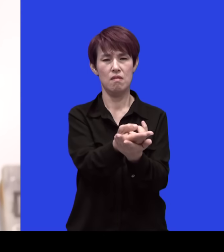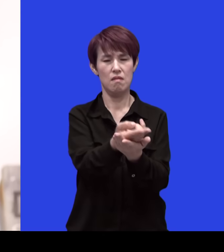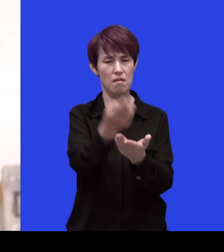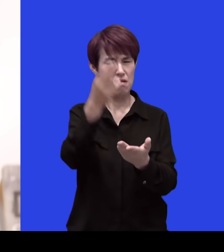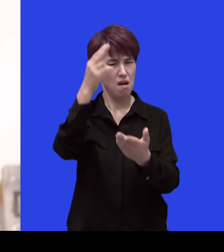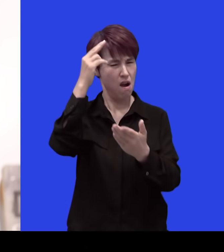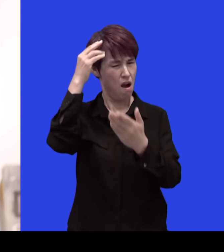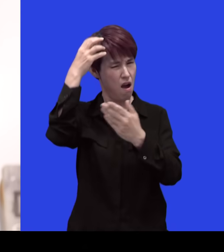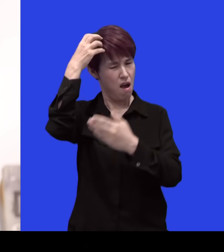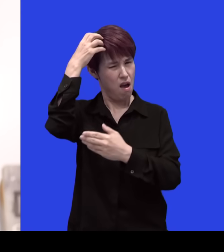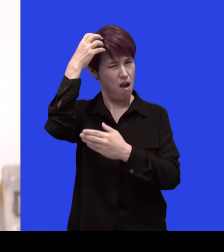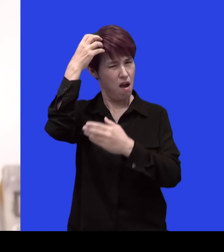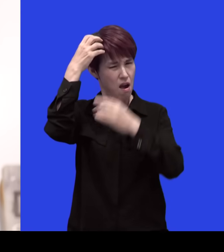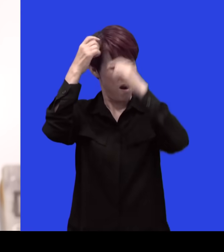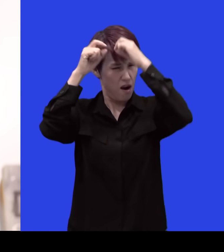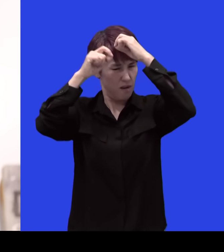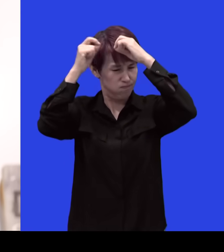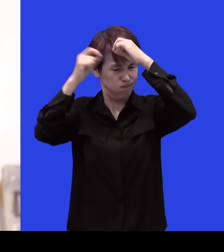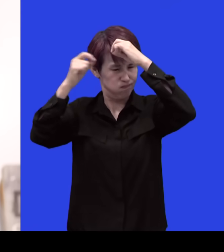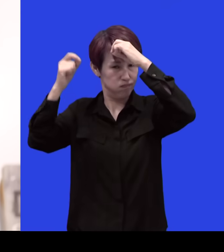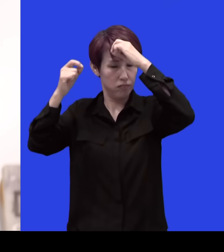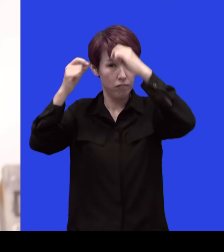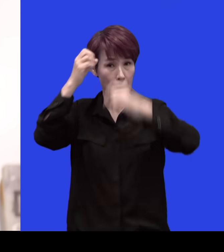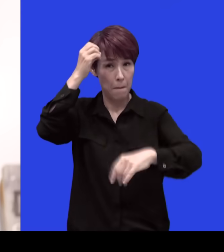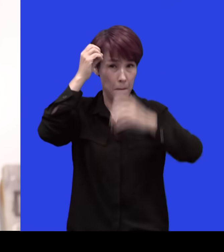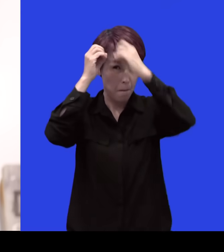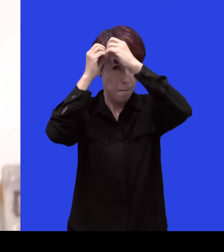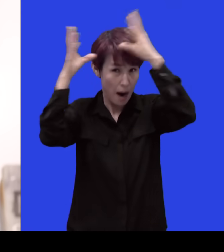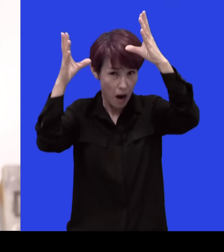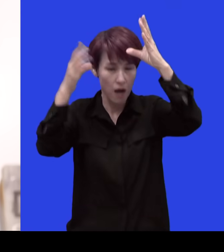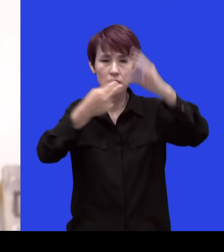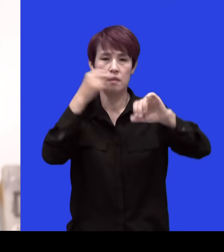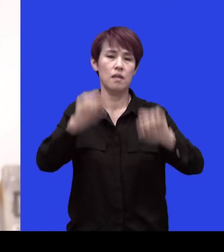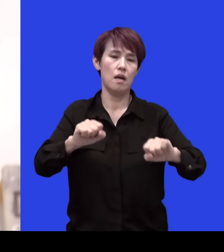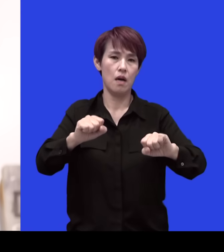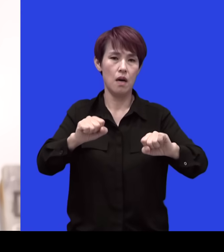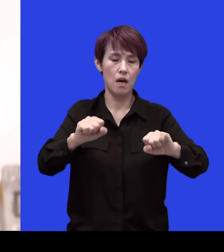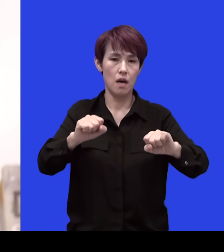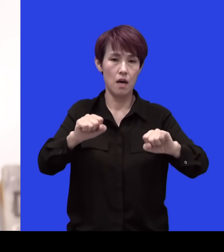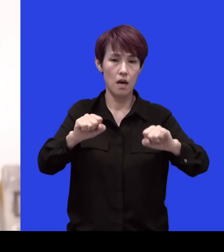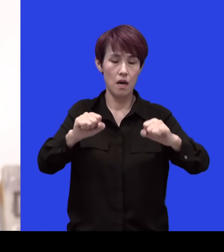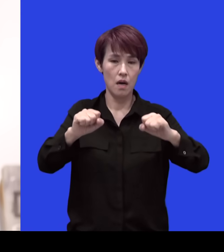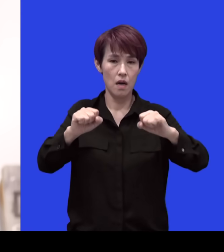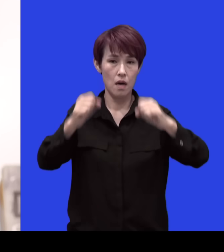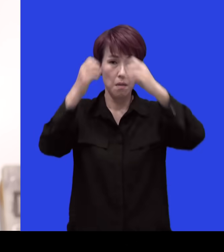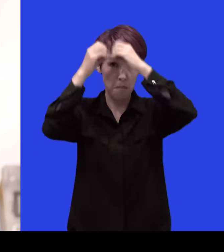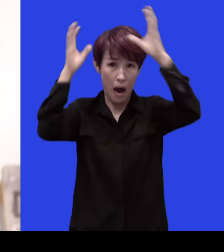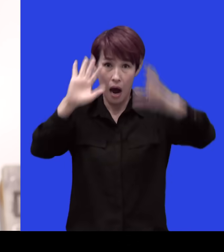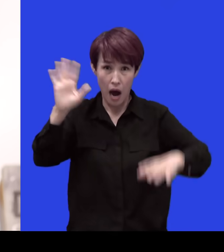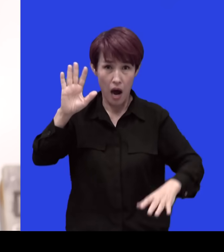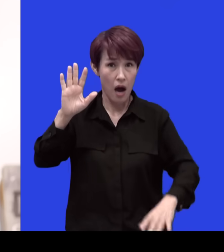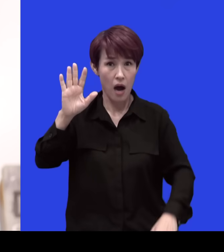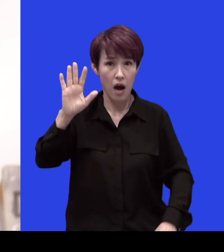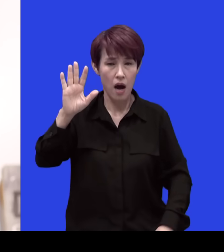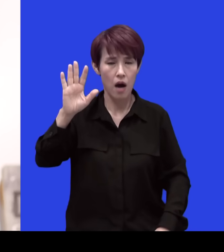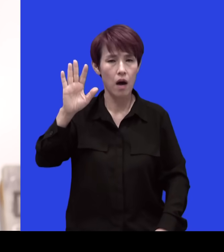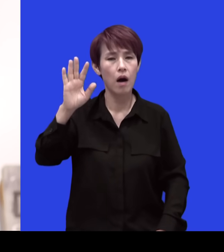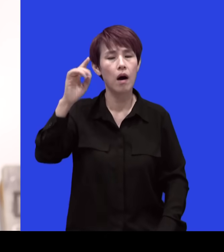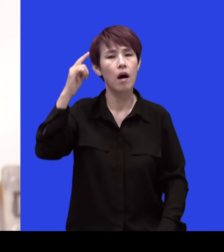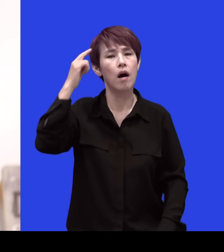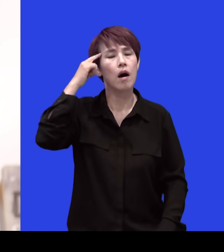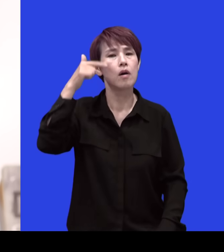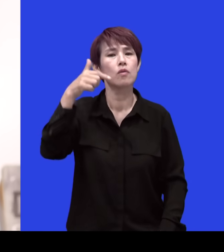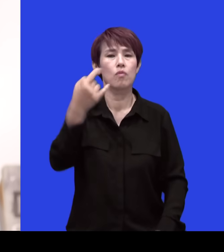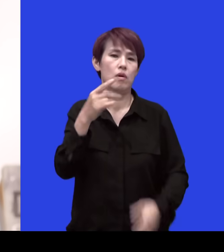꼬맸고. 근데 그게 터졌기 때문에 오히려 산 거래요. 아, 속에서 터지면 사망이요. 예,